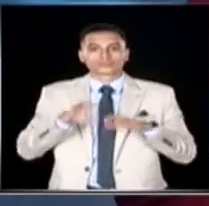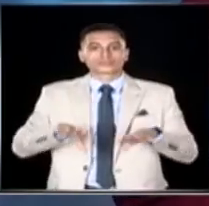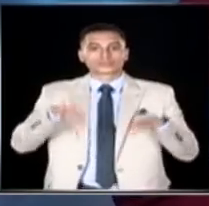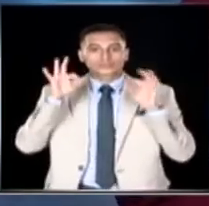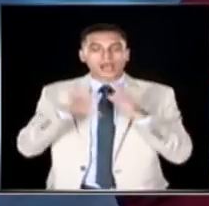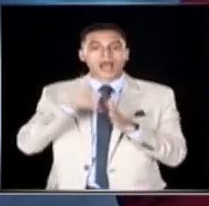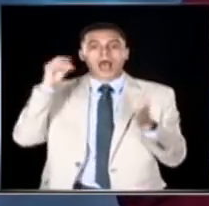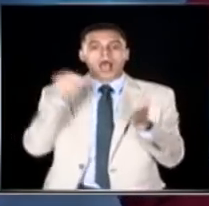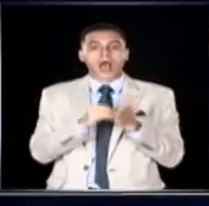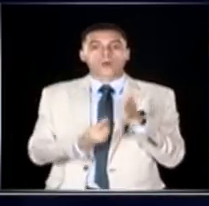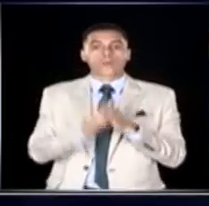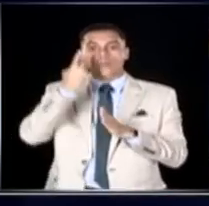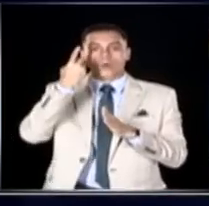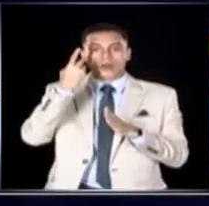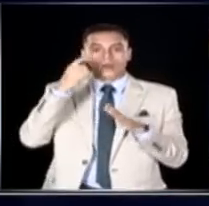أول